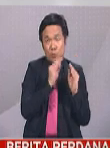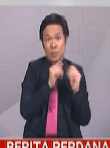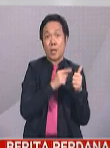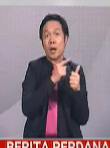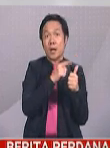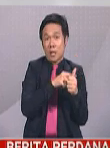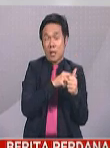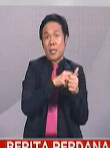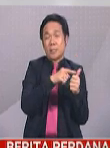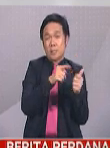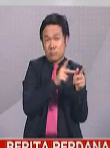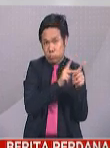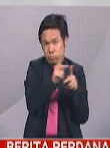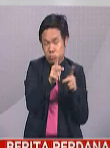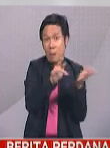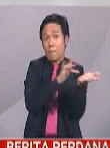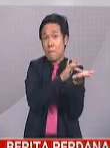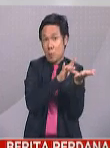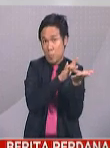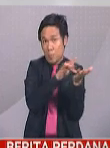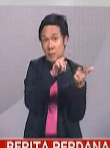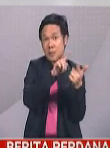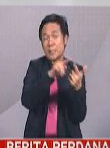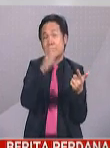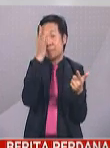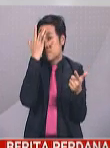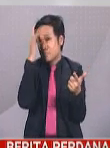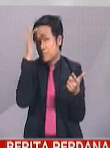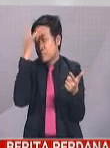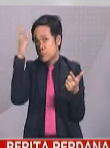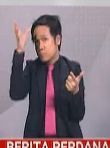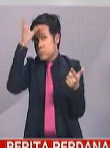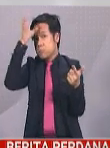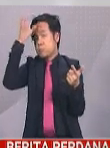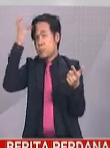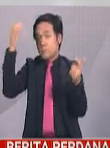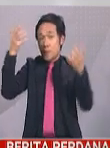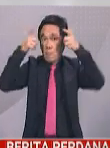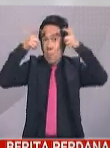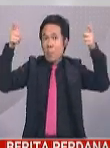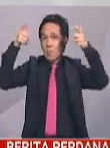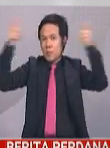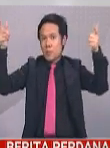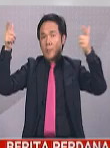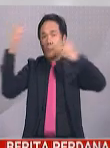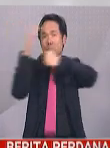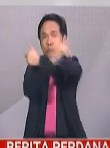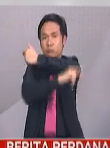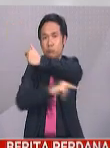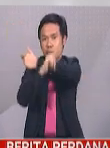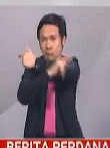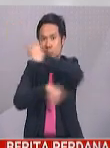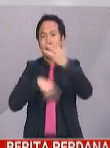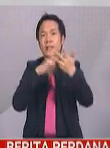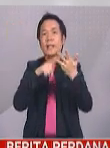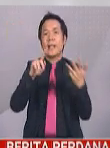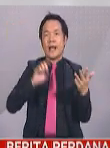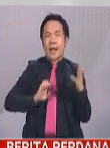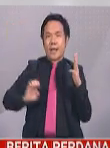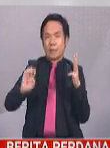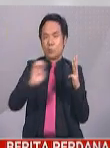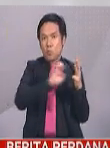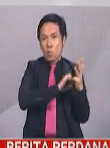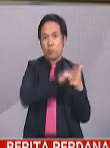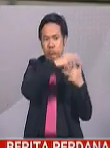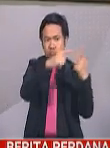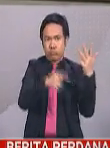perubatan daripada Kementerian Kesihatan dan Cendekiawan Islam meliputi mufti-mufti negeri selain Exco Kerajaan Negeri. Sehingga